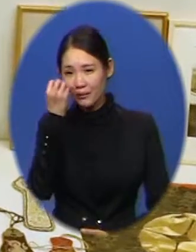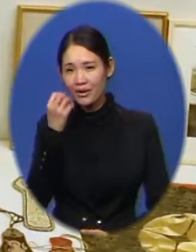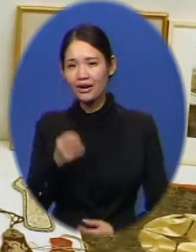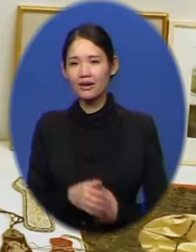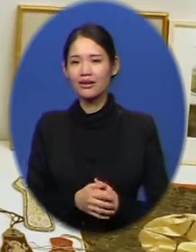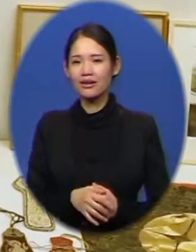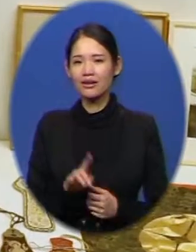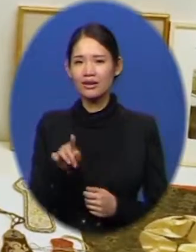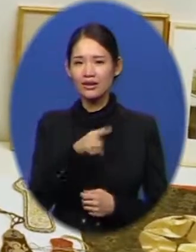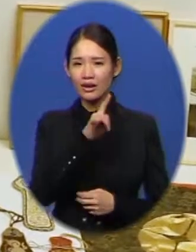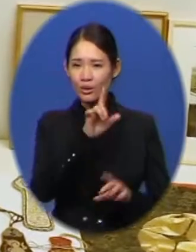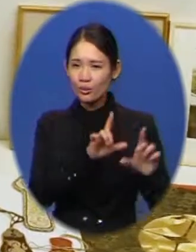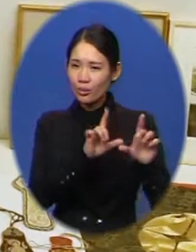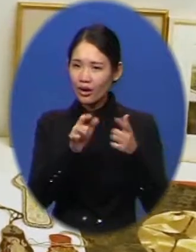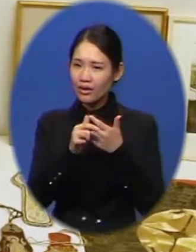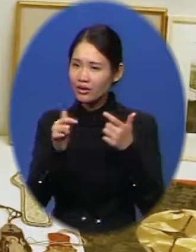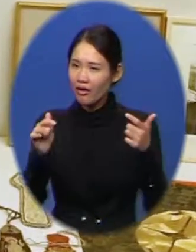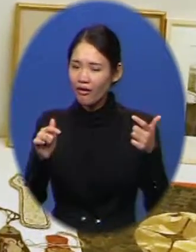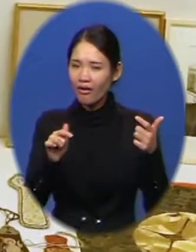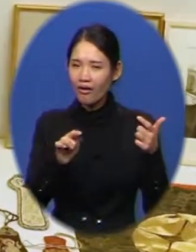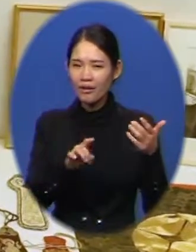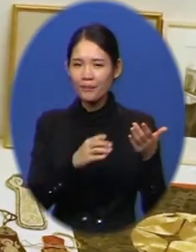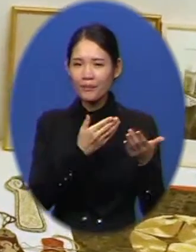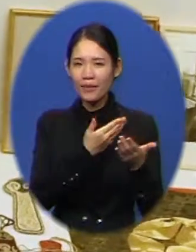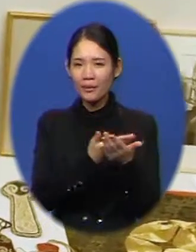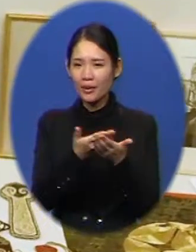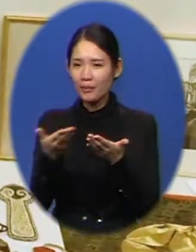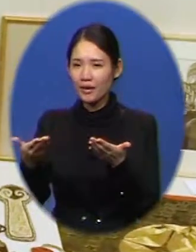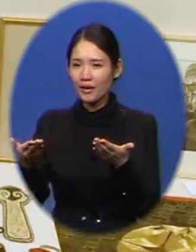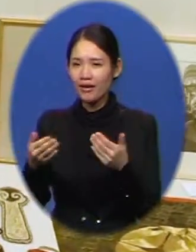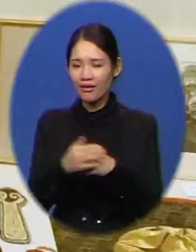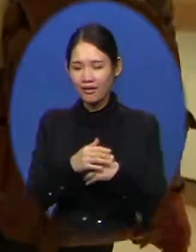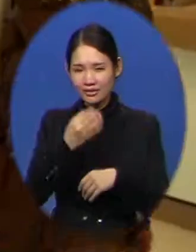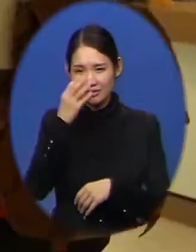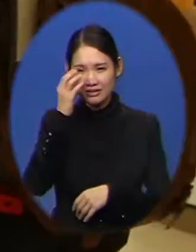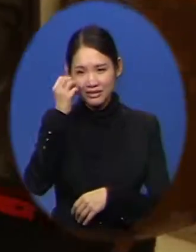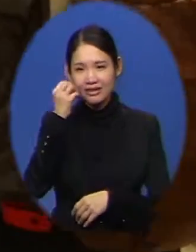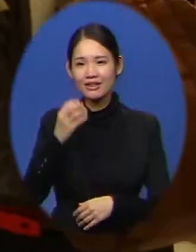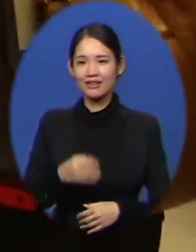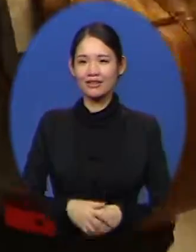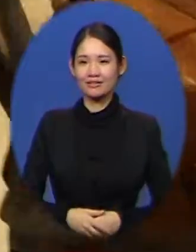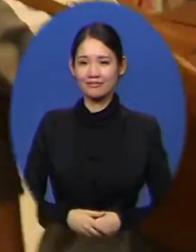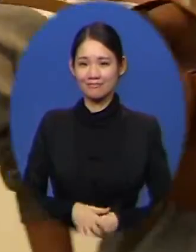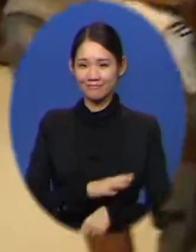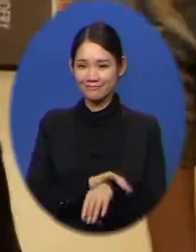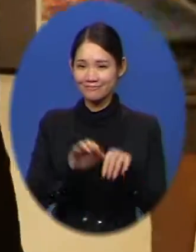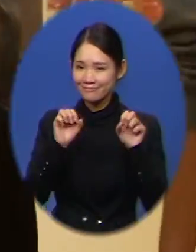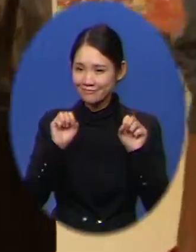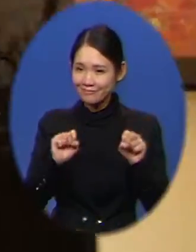이런 모양으로 여러 가지 만들 수 있다는 게 제일 신기한 것 같아요. 안녕하세요.